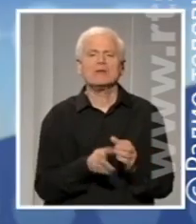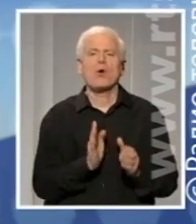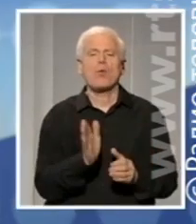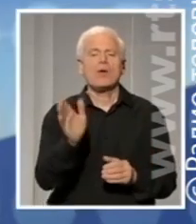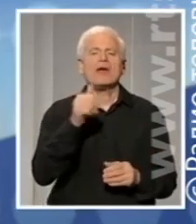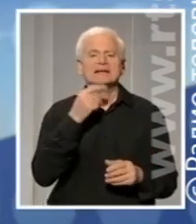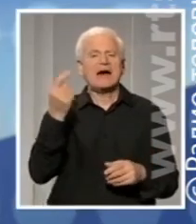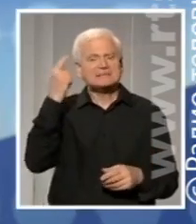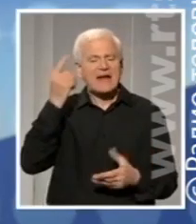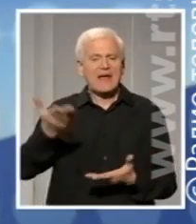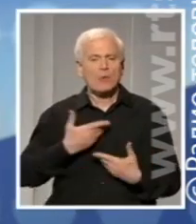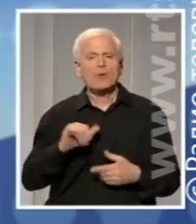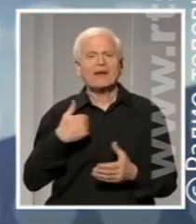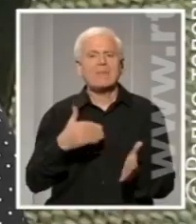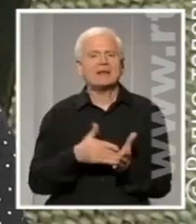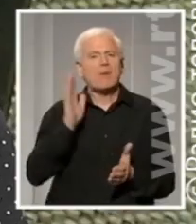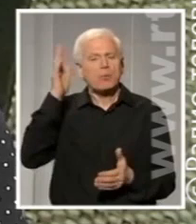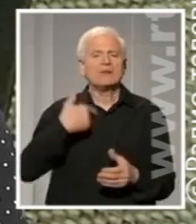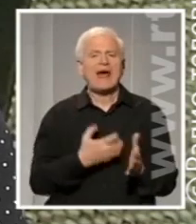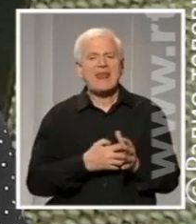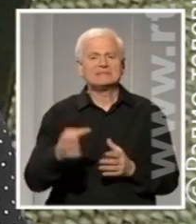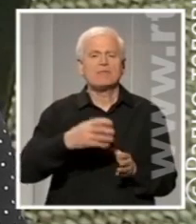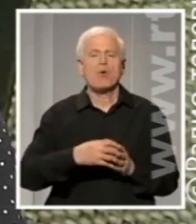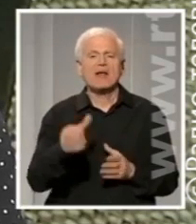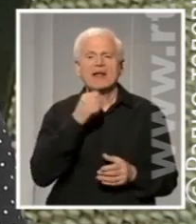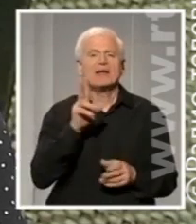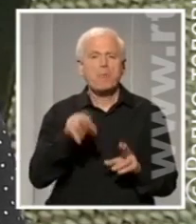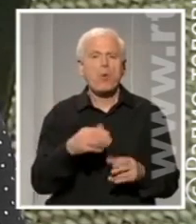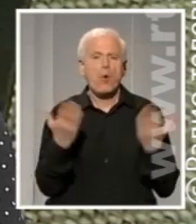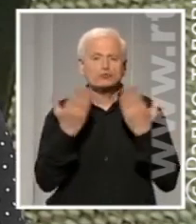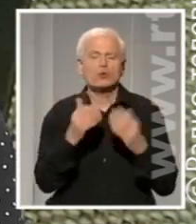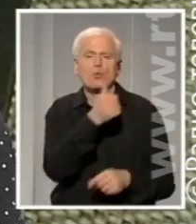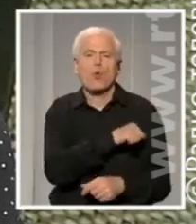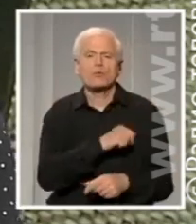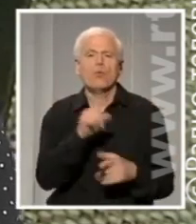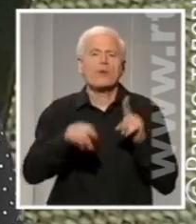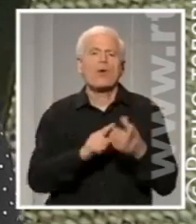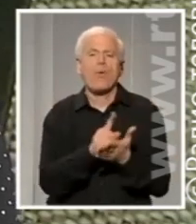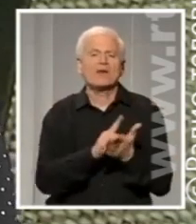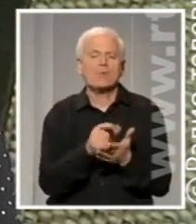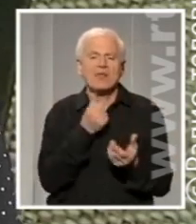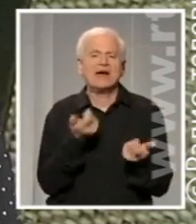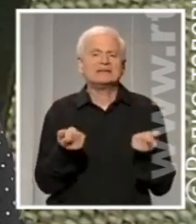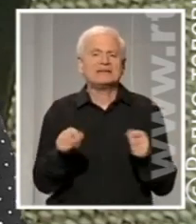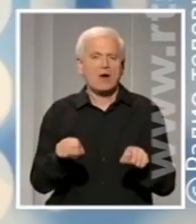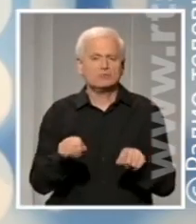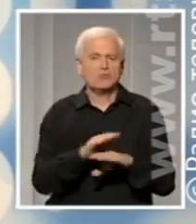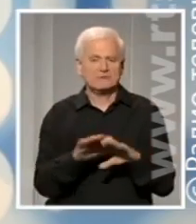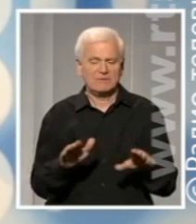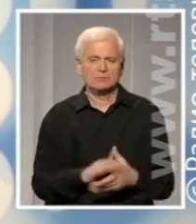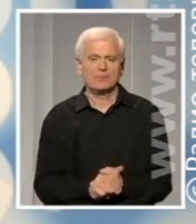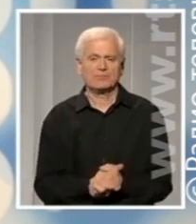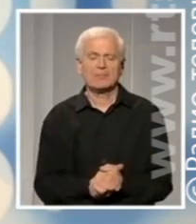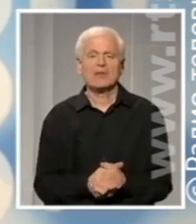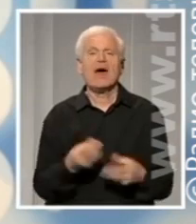da bi mogli da nastavimo dalje i da bi mogli školsku godinu u nekom periodu da završimo. Da li je